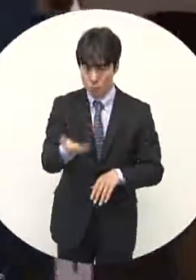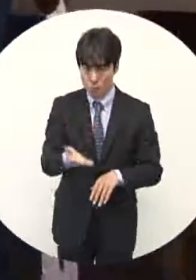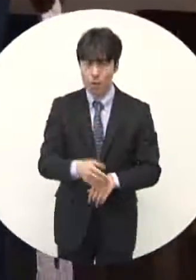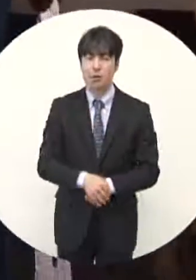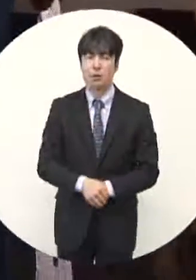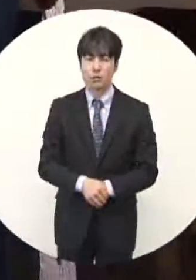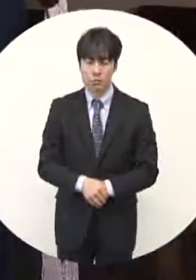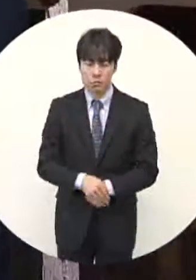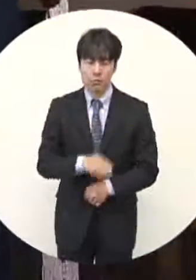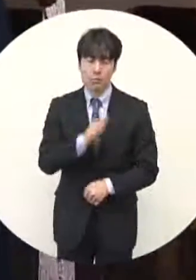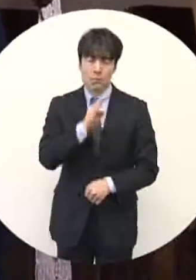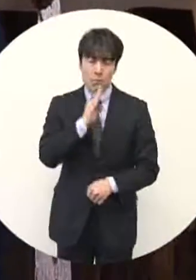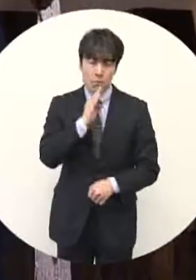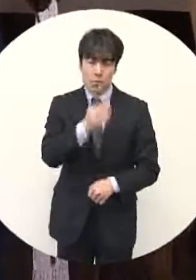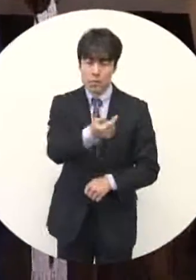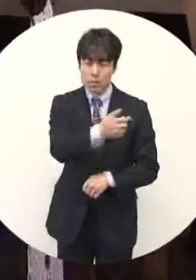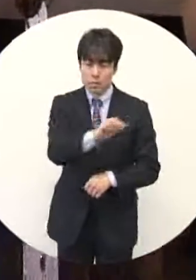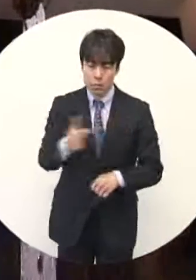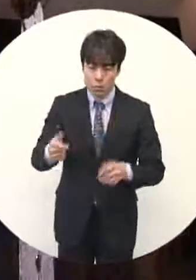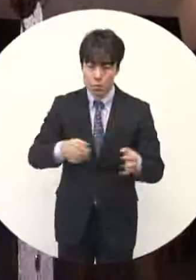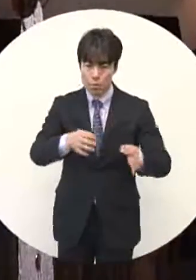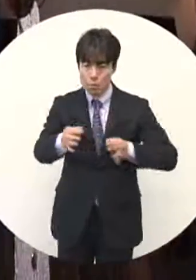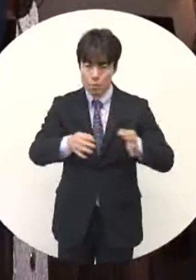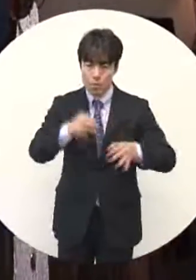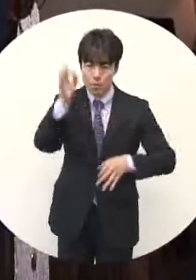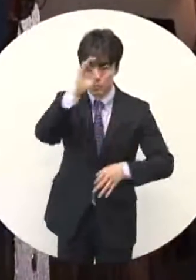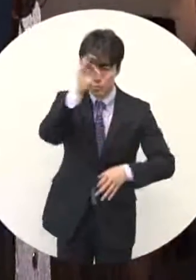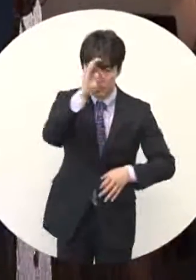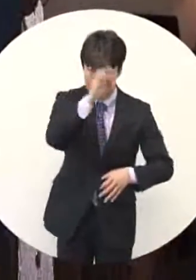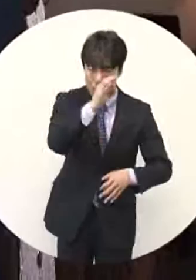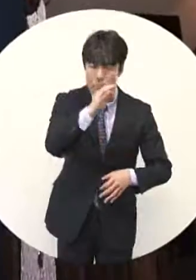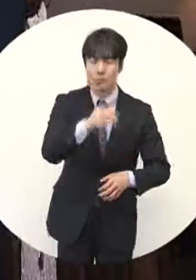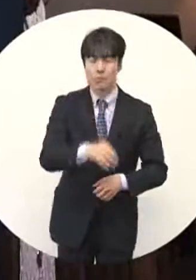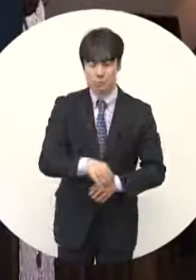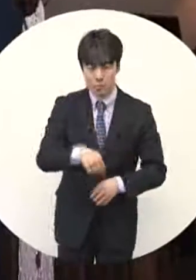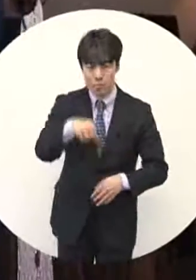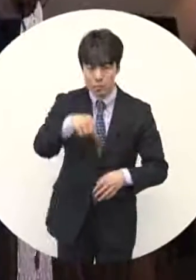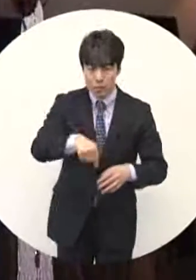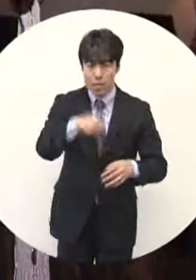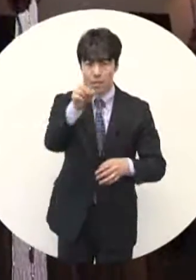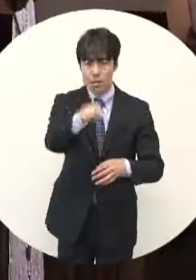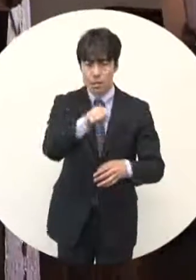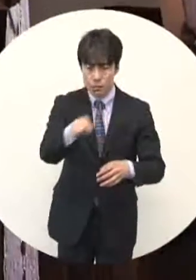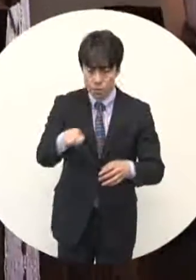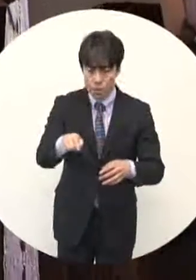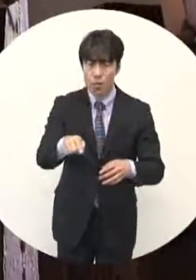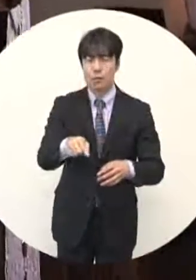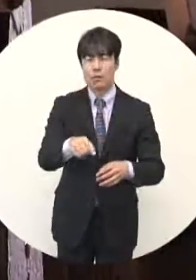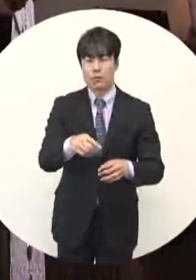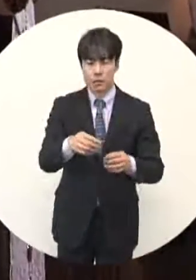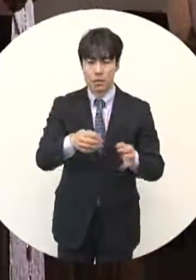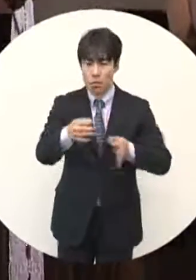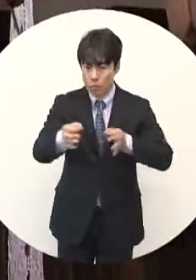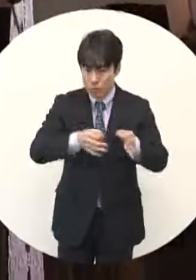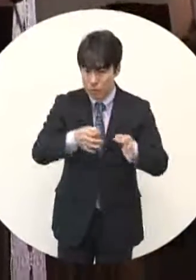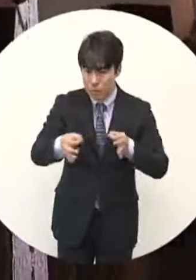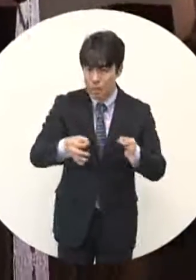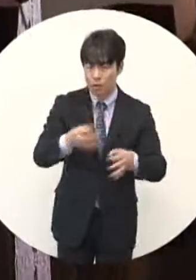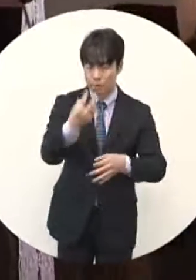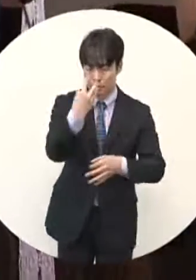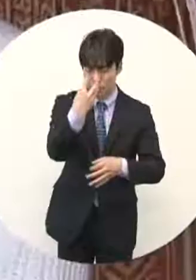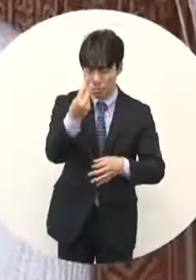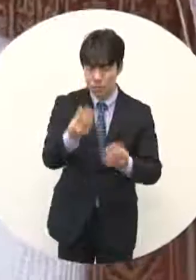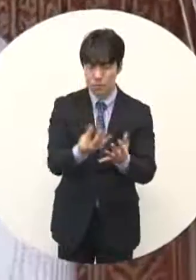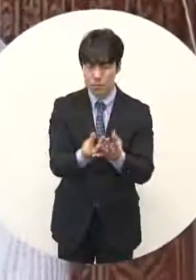本当にですね、様々なお店を見せていただいたんですが、お人もですね、そのお店自体も本当に魅力にあふれていました